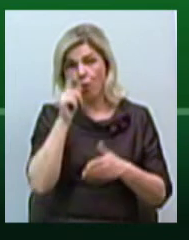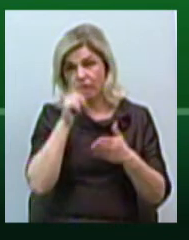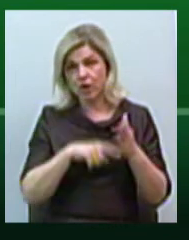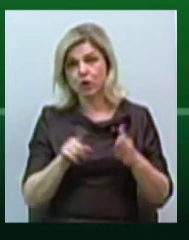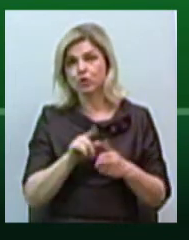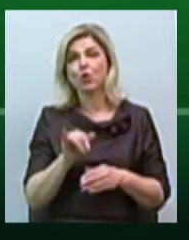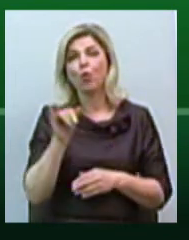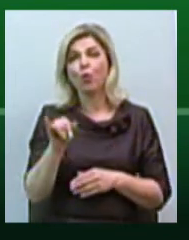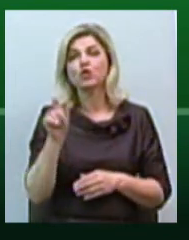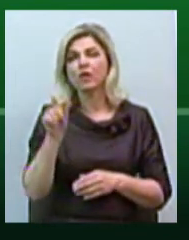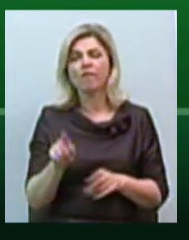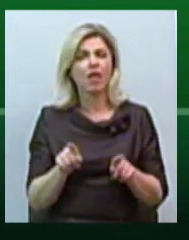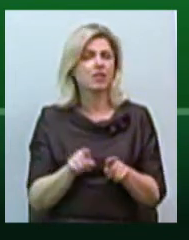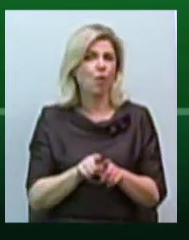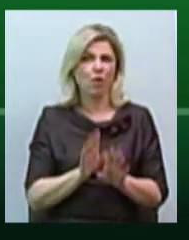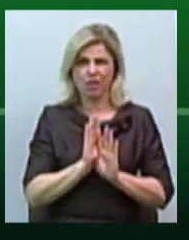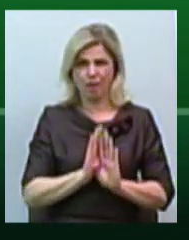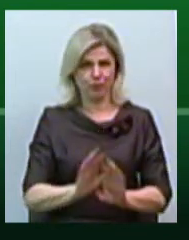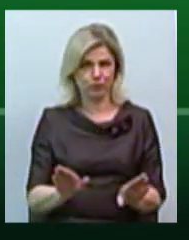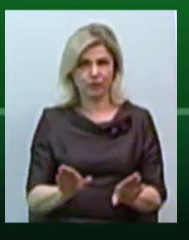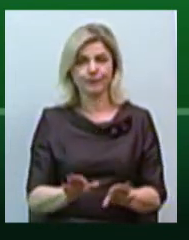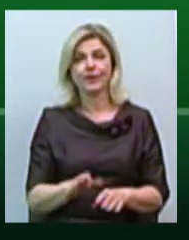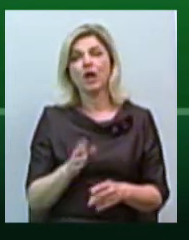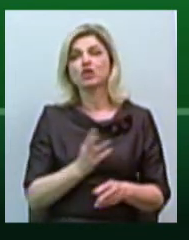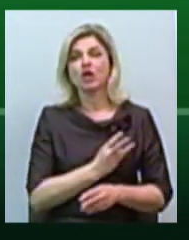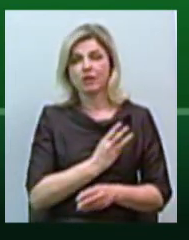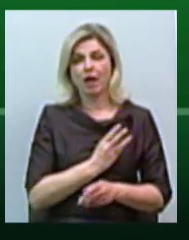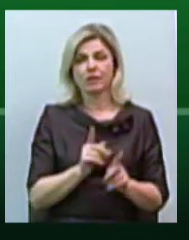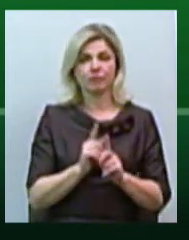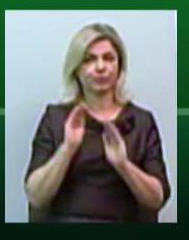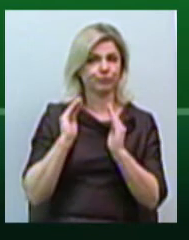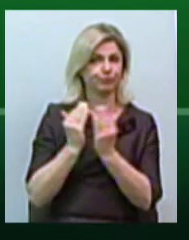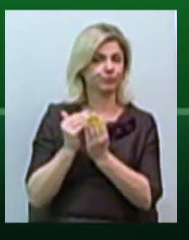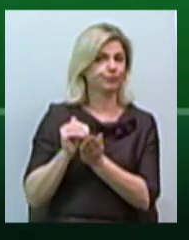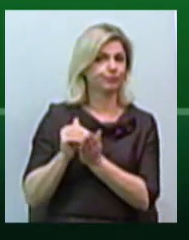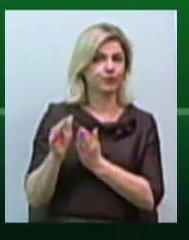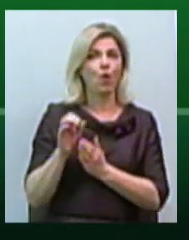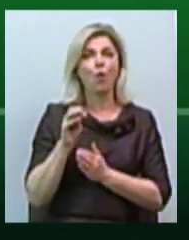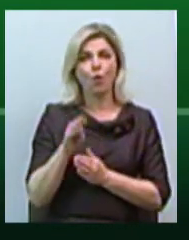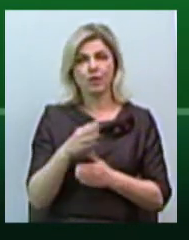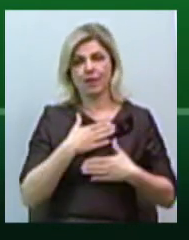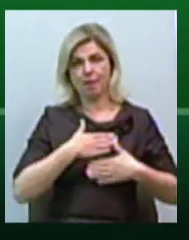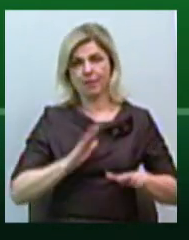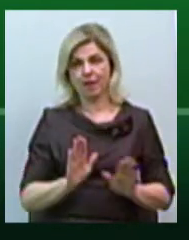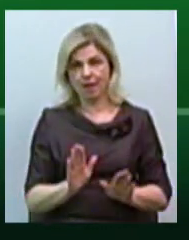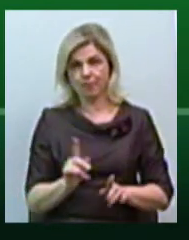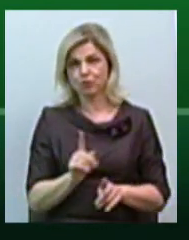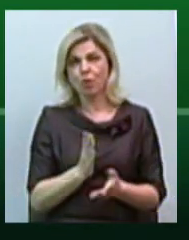з нею такого точно не трапиться. Тобто бажання відгородитися від неприємностей, яке